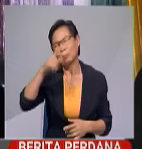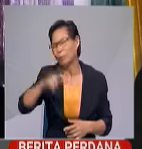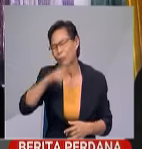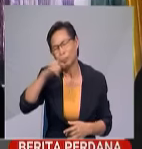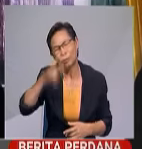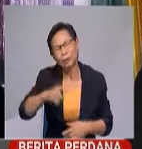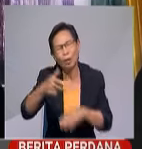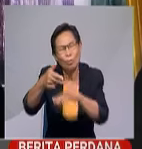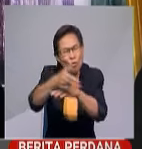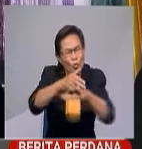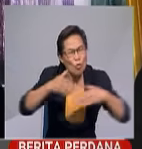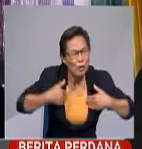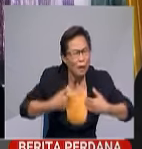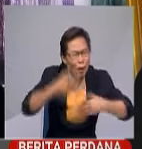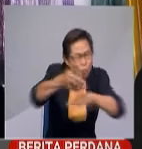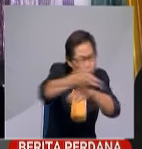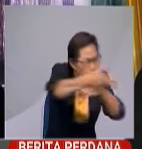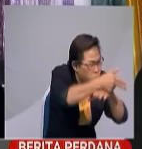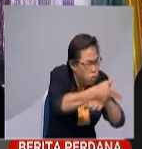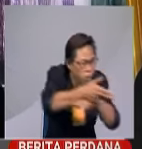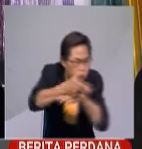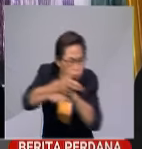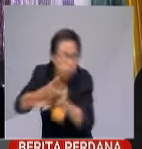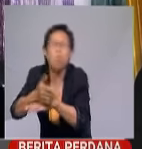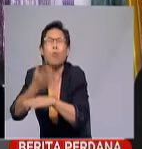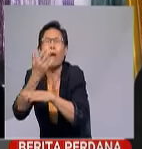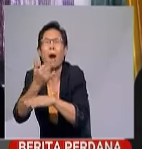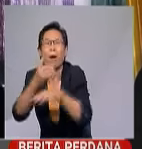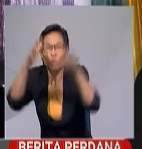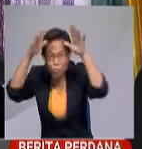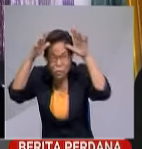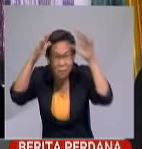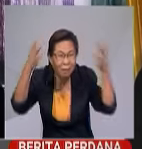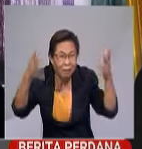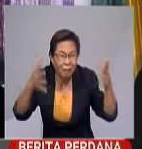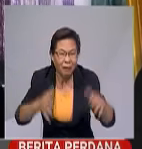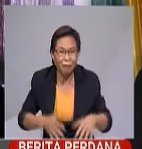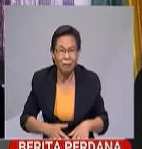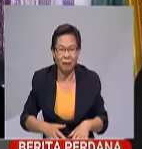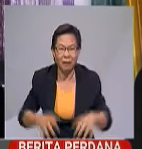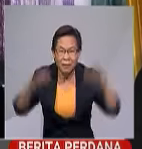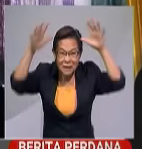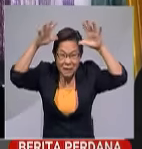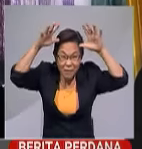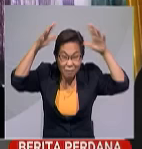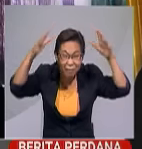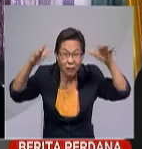berburu lagi? Ya? Nak buru apa? Nak buru rusa? Nak buru kijang?